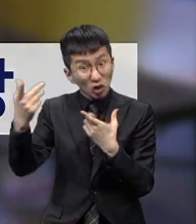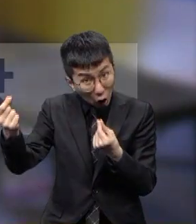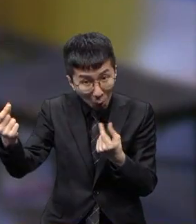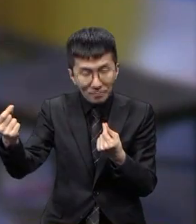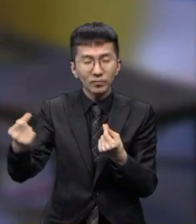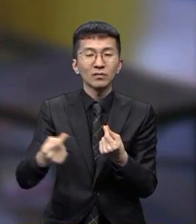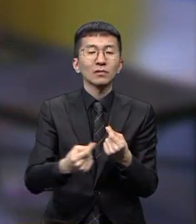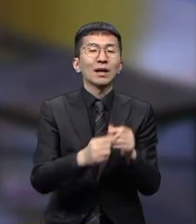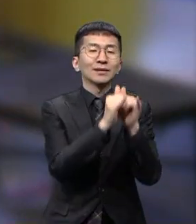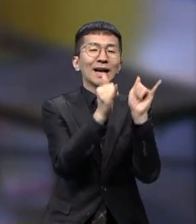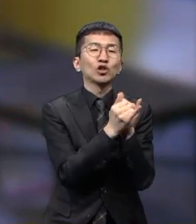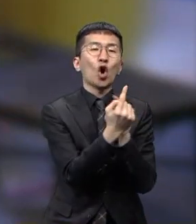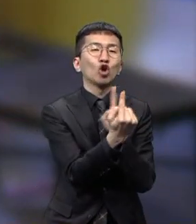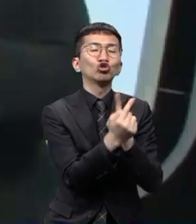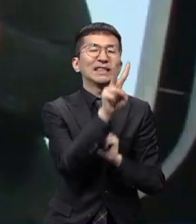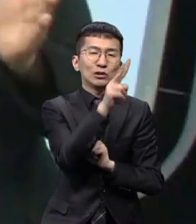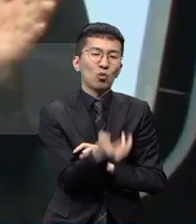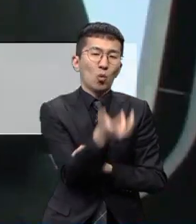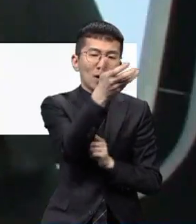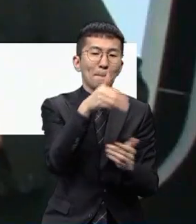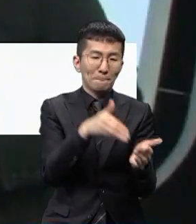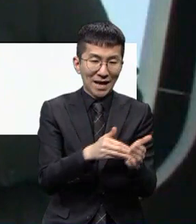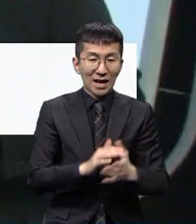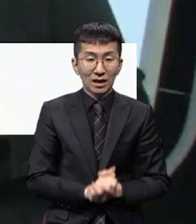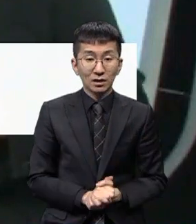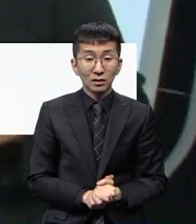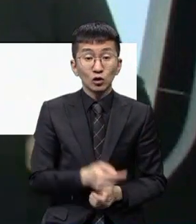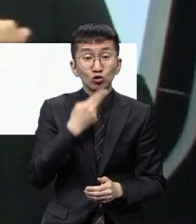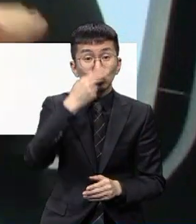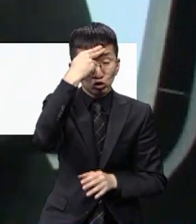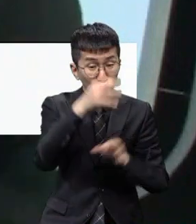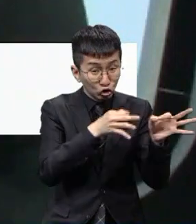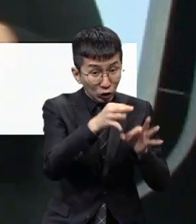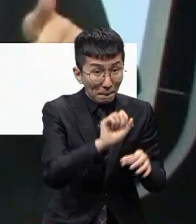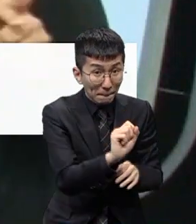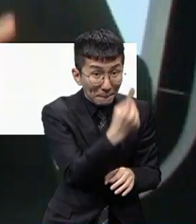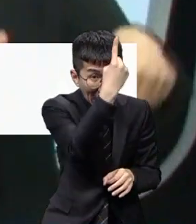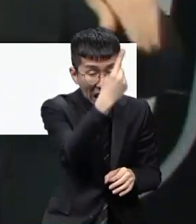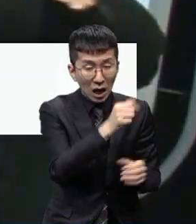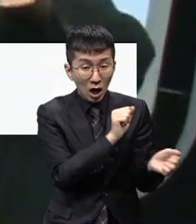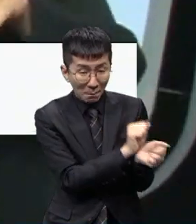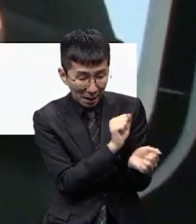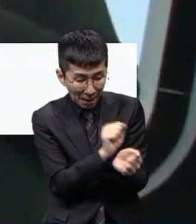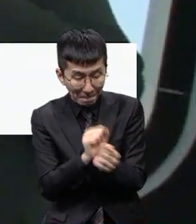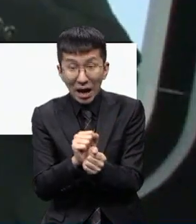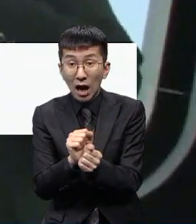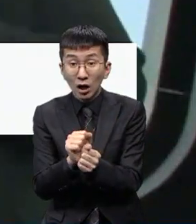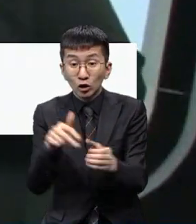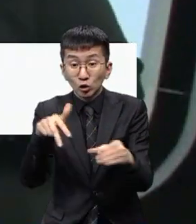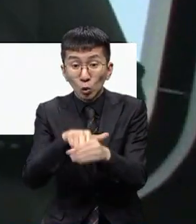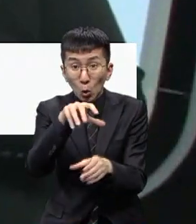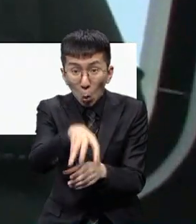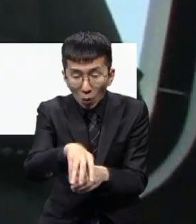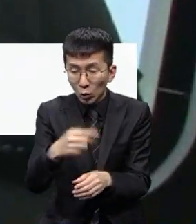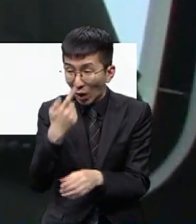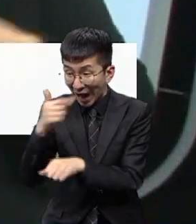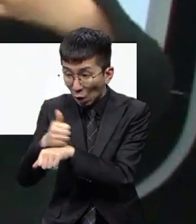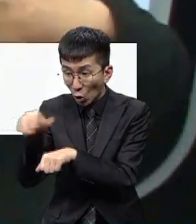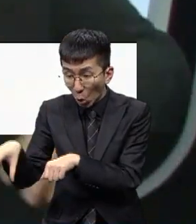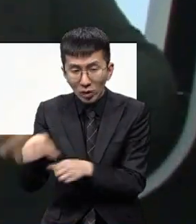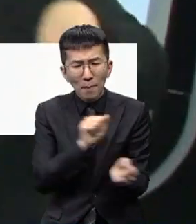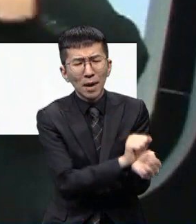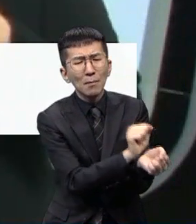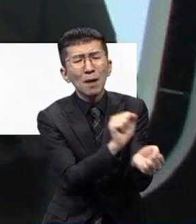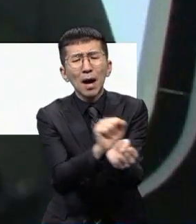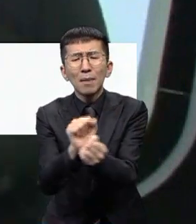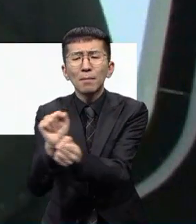격상하기로 했습니다. 유흥시설에서 시작된 감염이 종교시설, 교습소 등 감염에 취약한 시설로 번지고